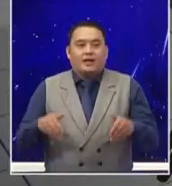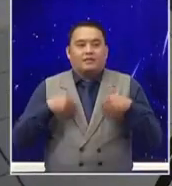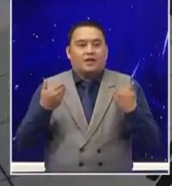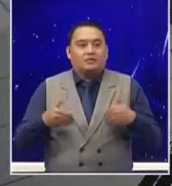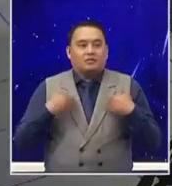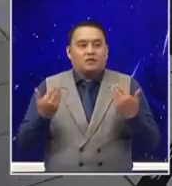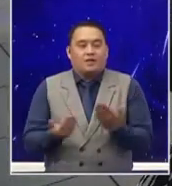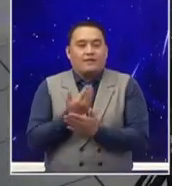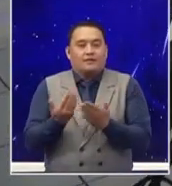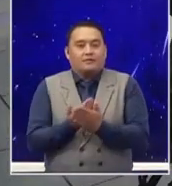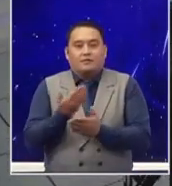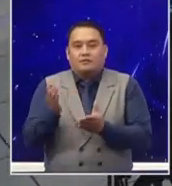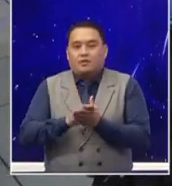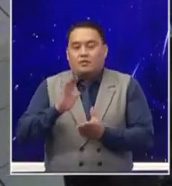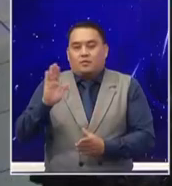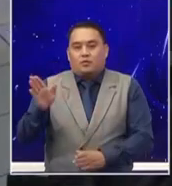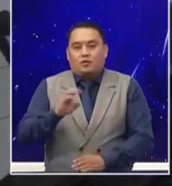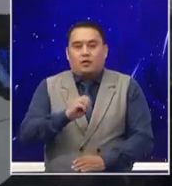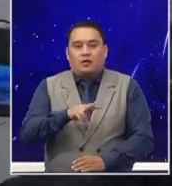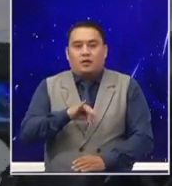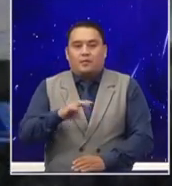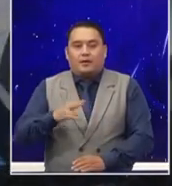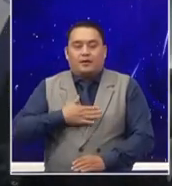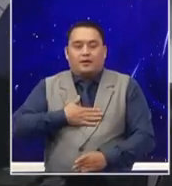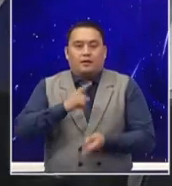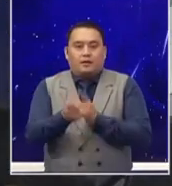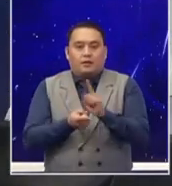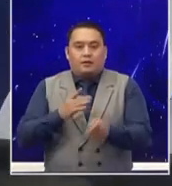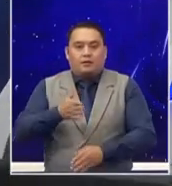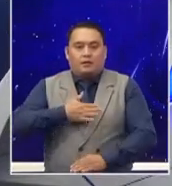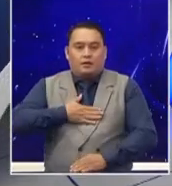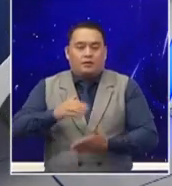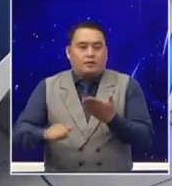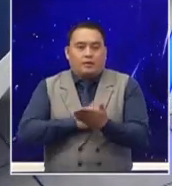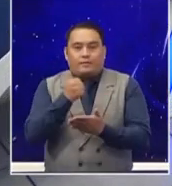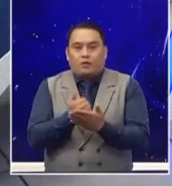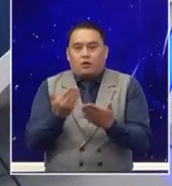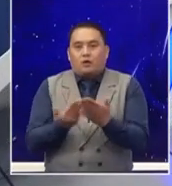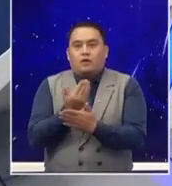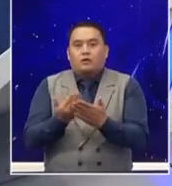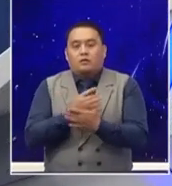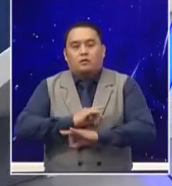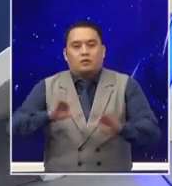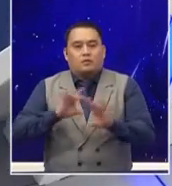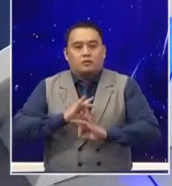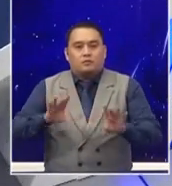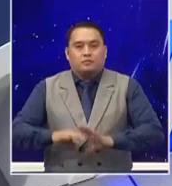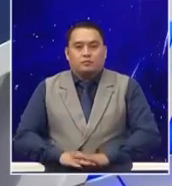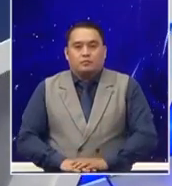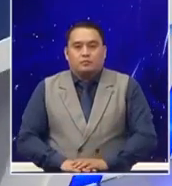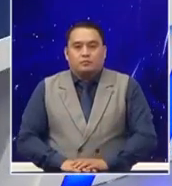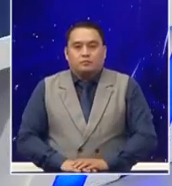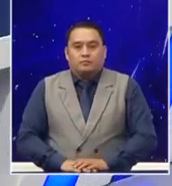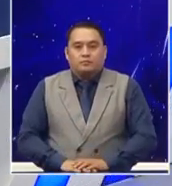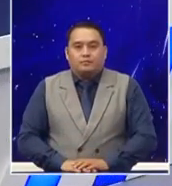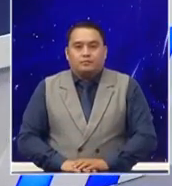Здравствуйте, время новостей на телеканале ЖТСУ. В студии Еламан Раимбеков, и сурдоперевод обеспечивает Марат Жумабеков. И в начале выпуска коротко о самом